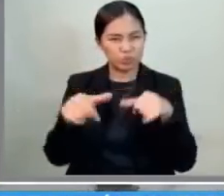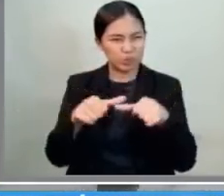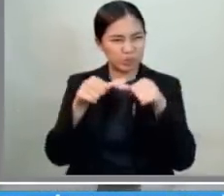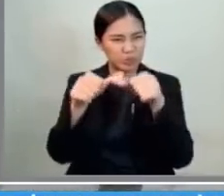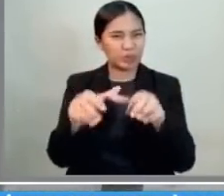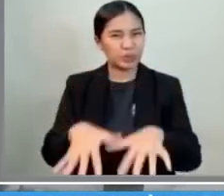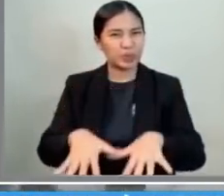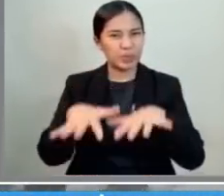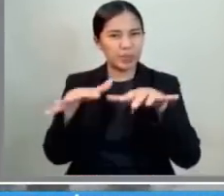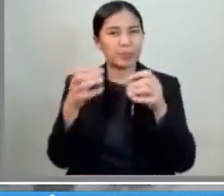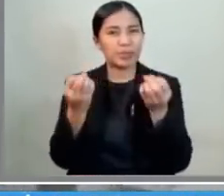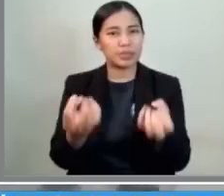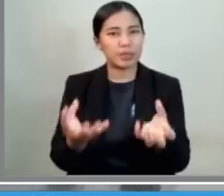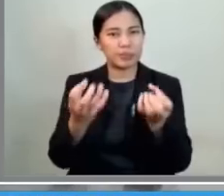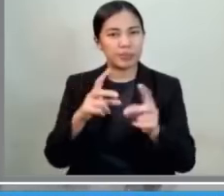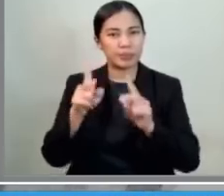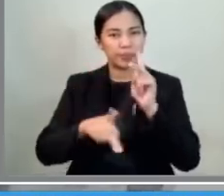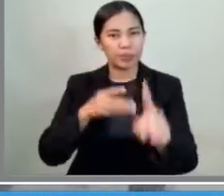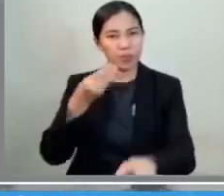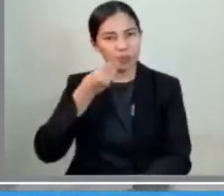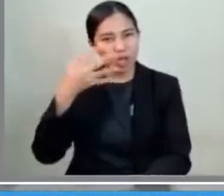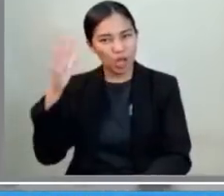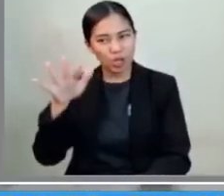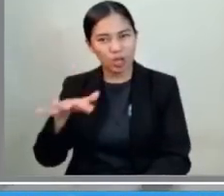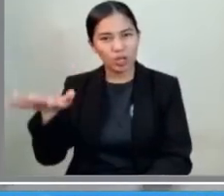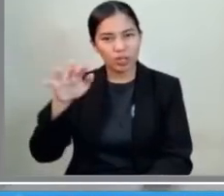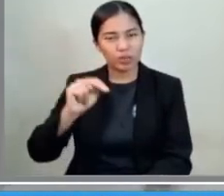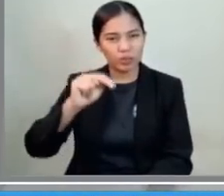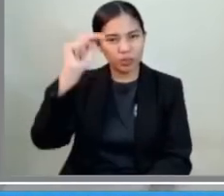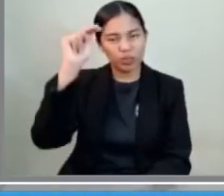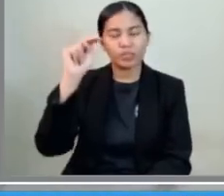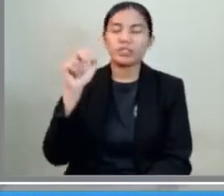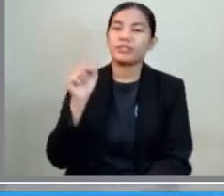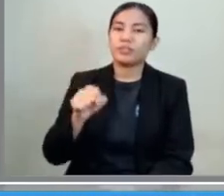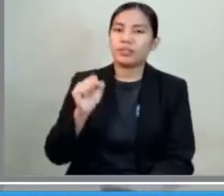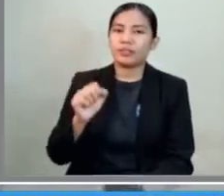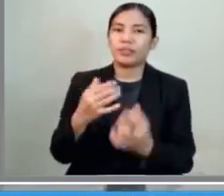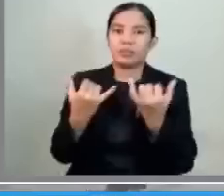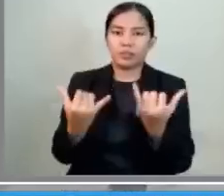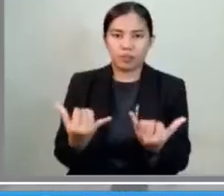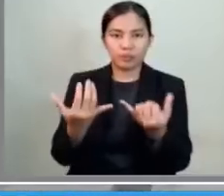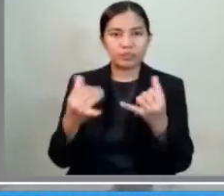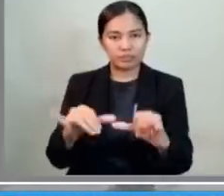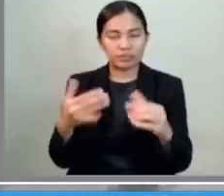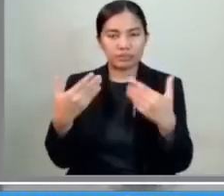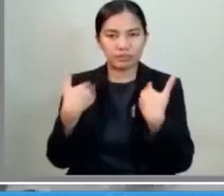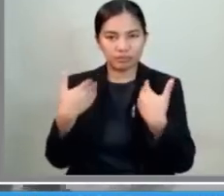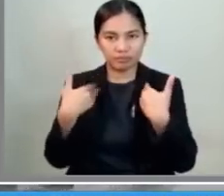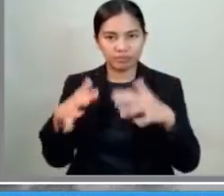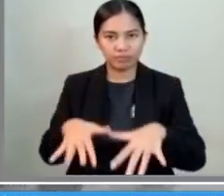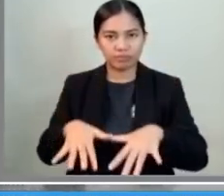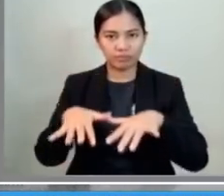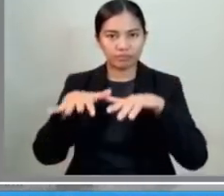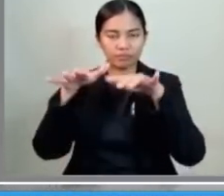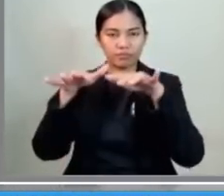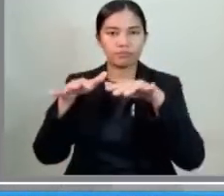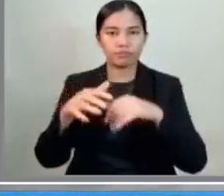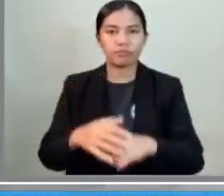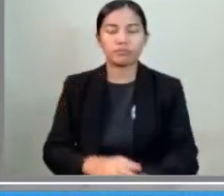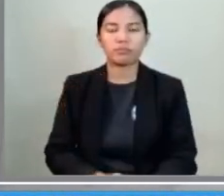norte. Opo, sir. As of now po, may pagbaha pa rin po tayo doon sa ilalim ng Tulaok